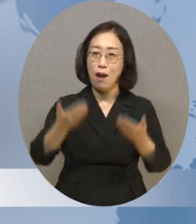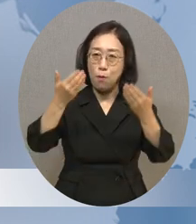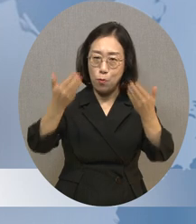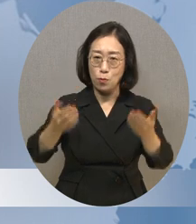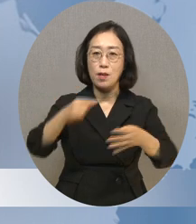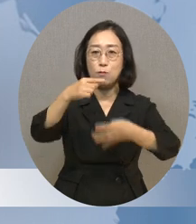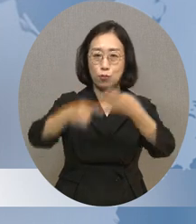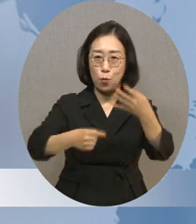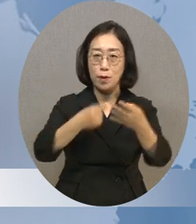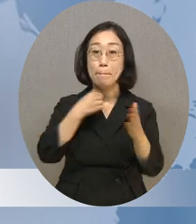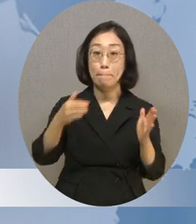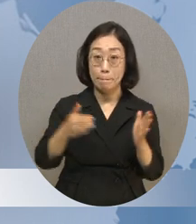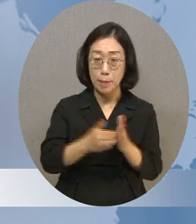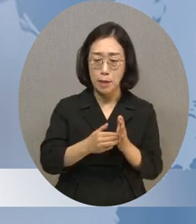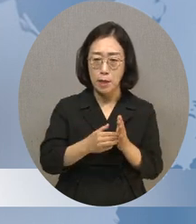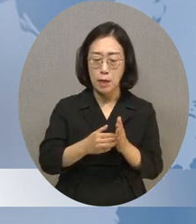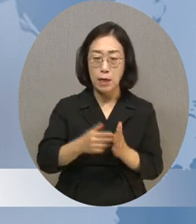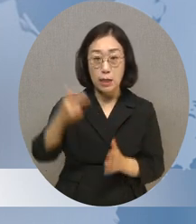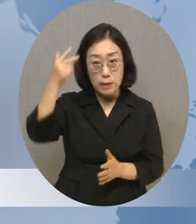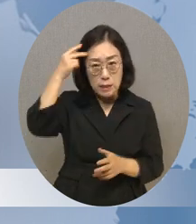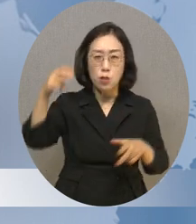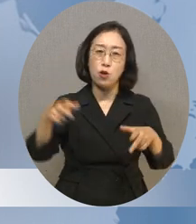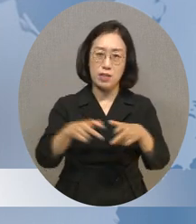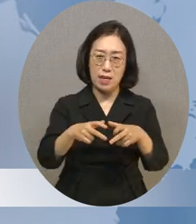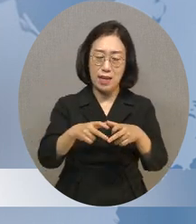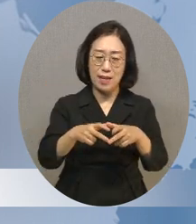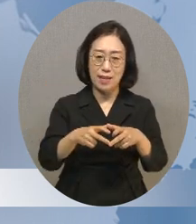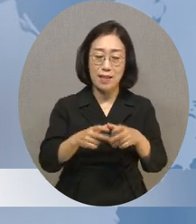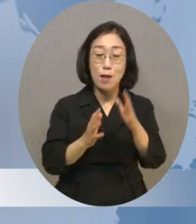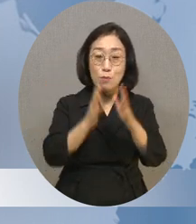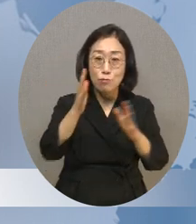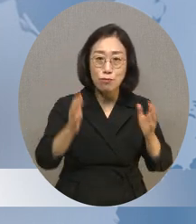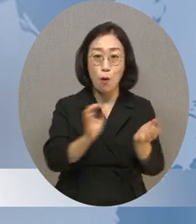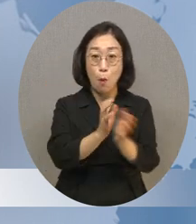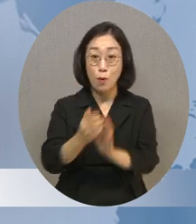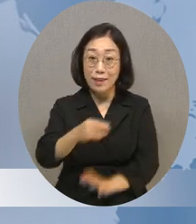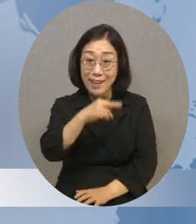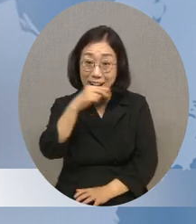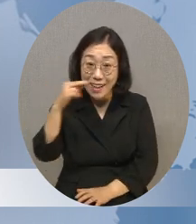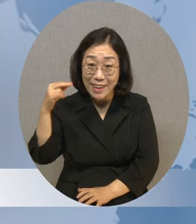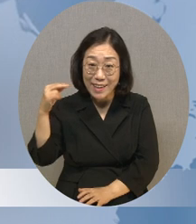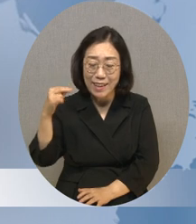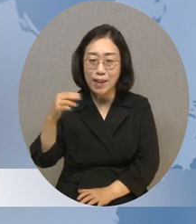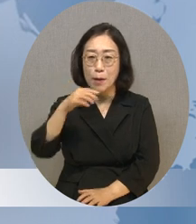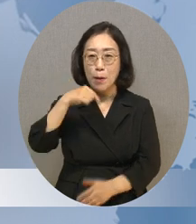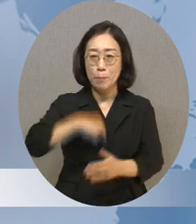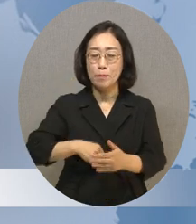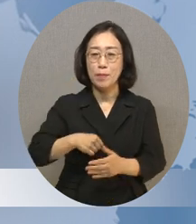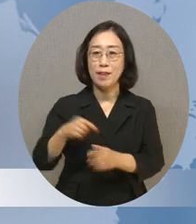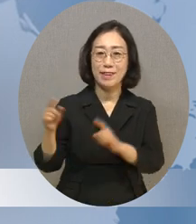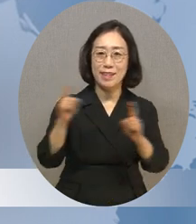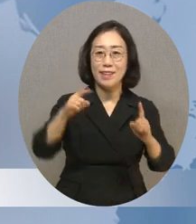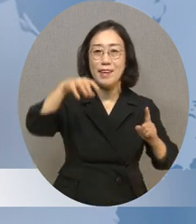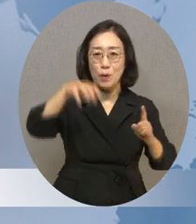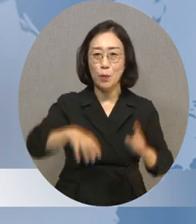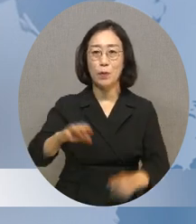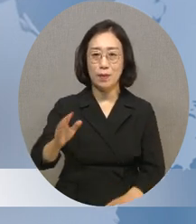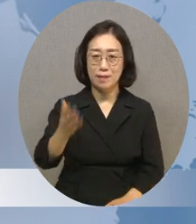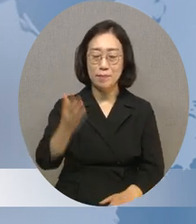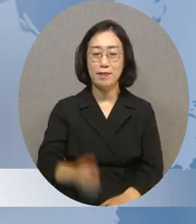진행됐는데요. 지적장애인들과 함께 식물의 향기를 맡으며 힐링의 시간을 가졌다고 합니다. 정은선